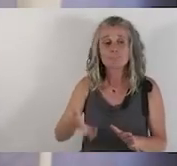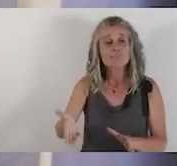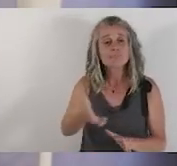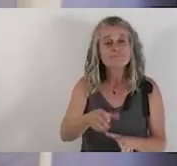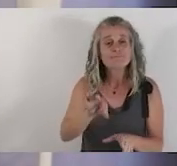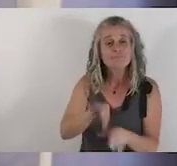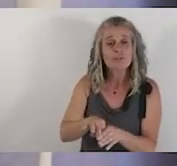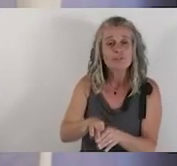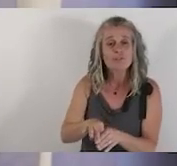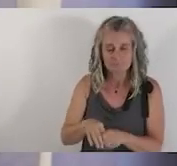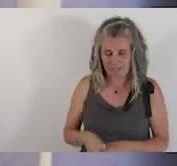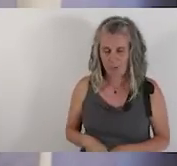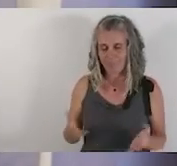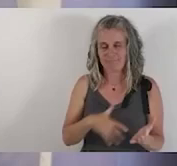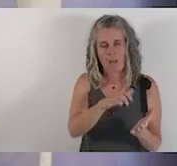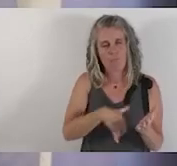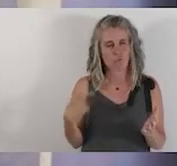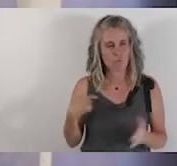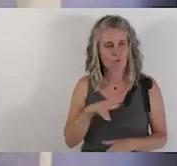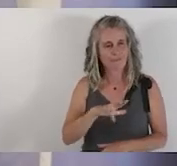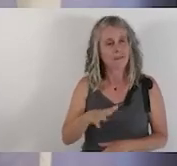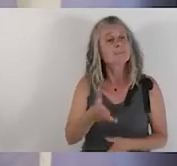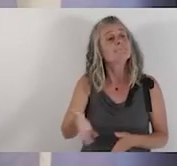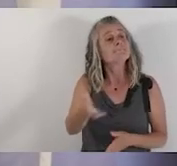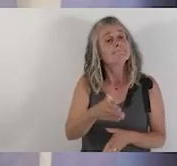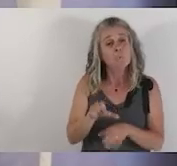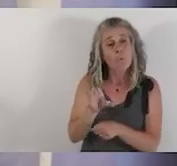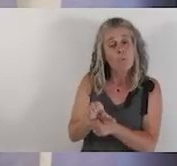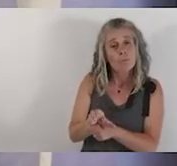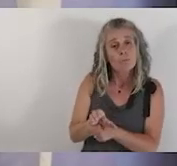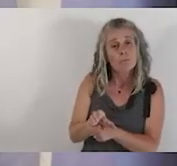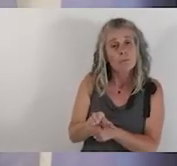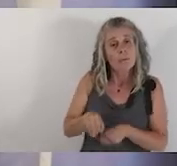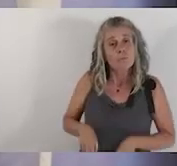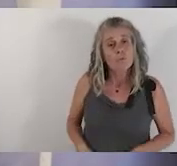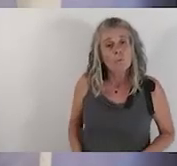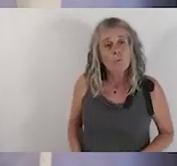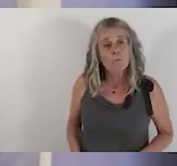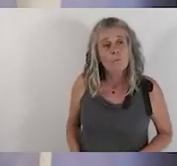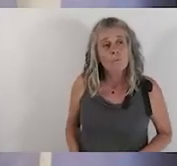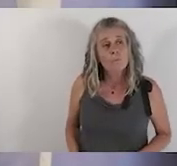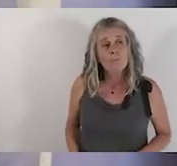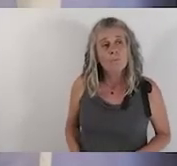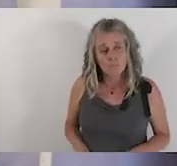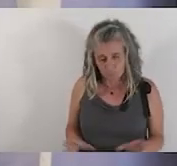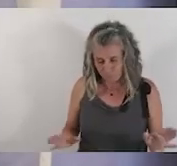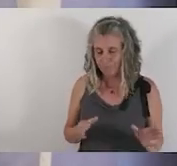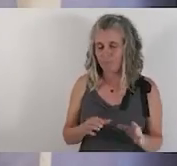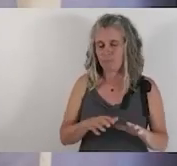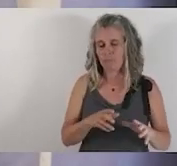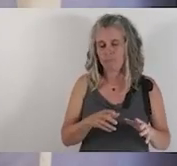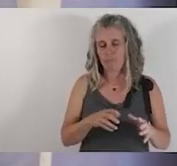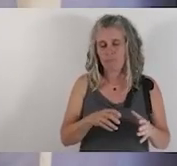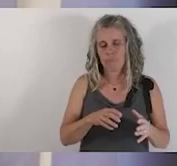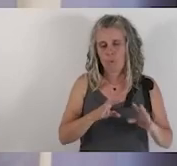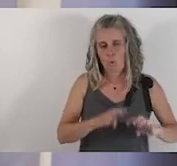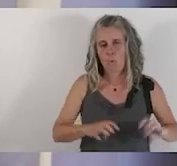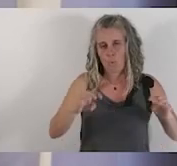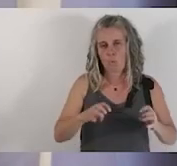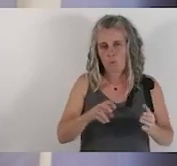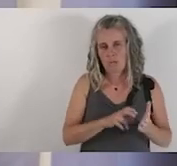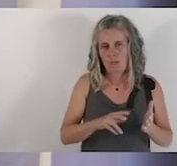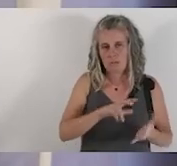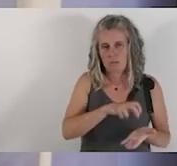Sur le rapport 35, y a-t-il des contre ? Des abstentions. Avis favorable du Conseil sur le